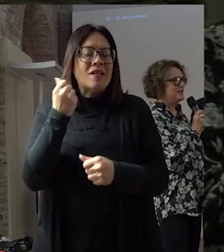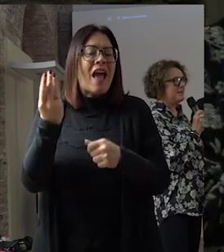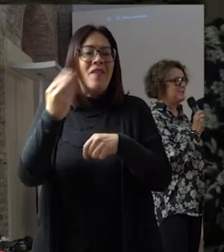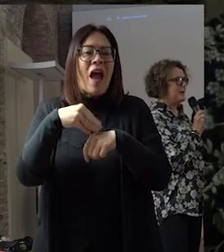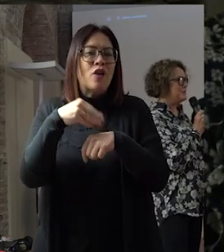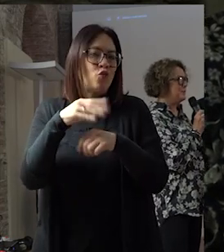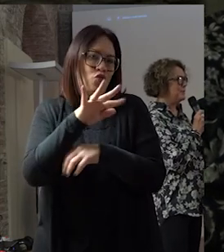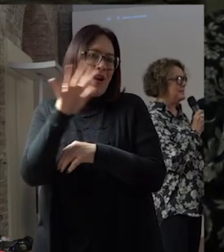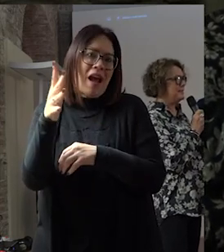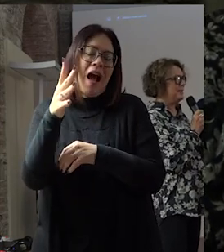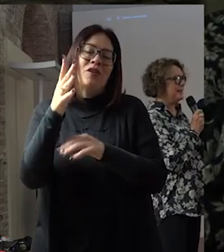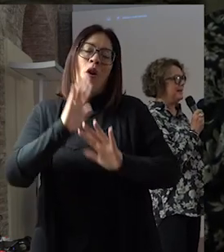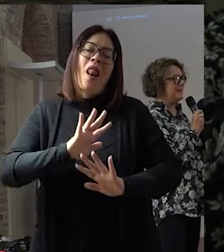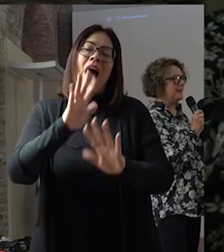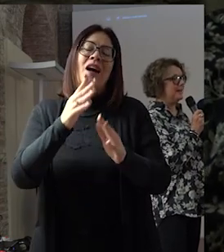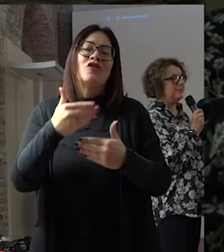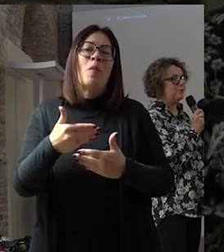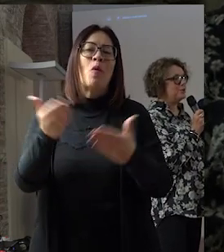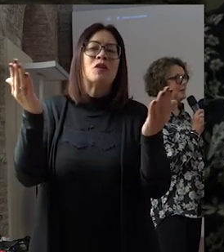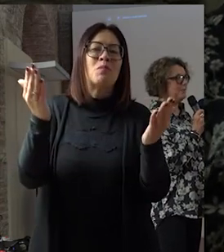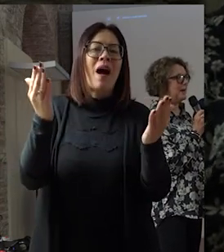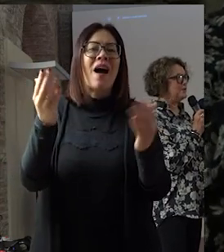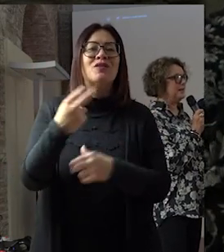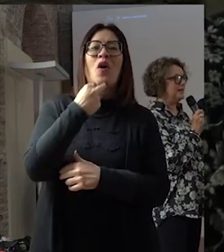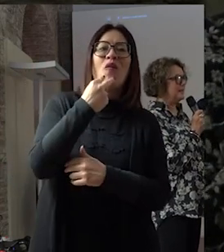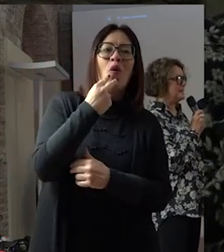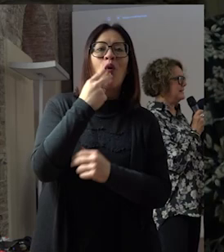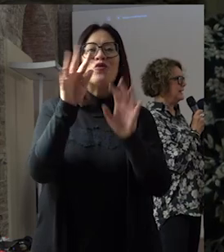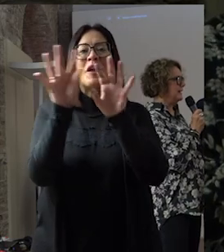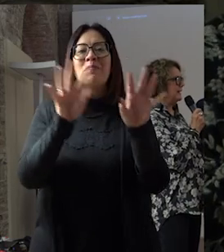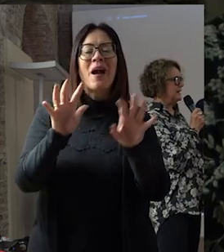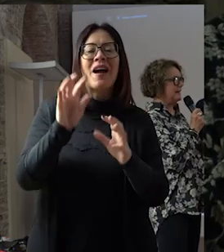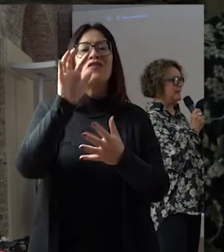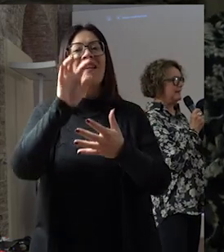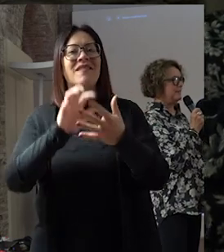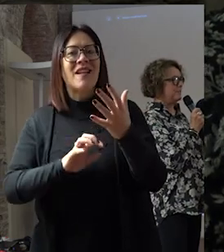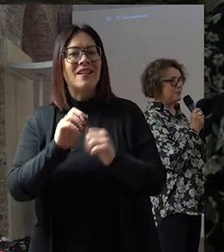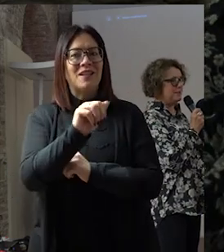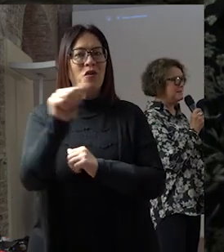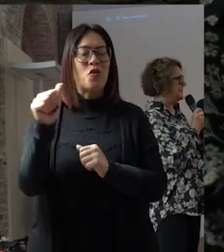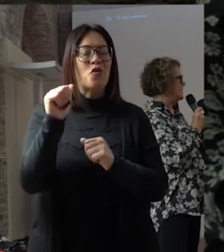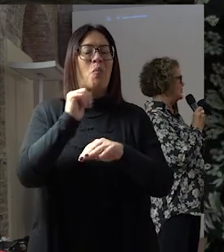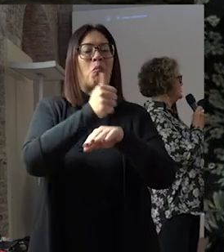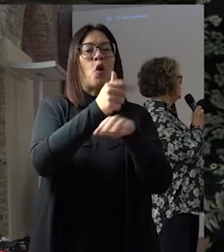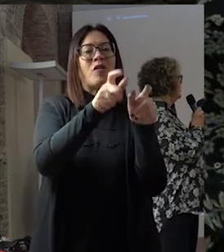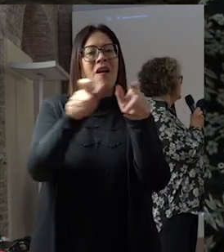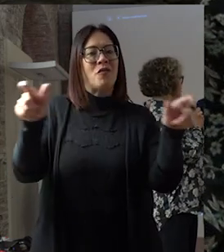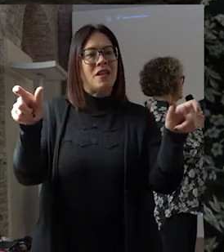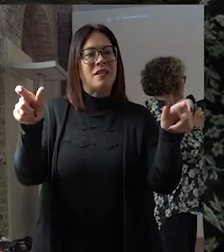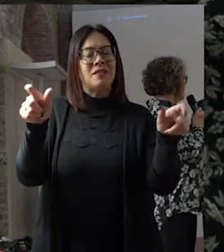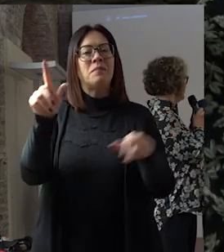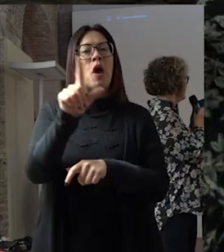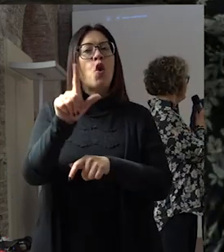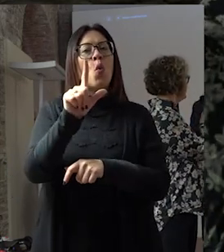lasciare spazio il più possibile alla voce, alle immagini, ai testi dei protagonisti di oggi. Luca, se vuoi